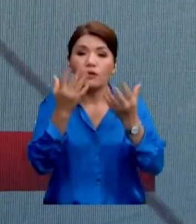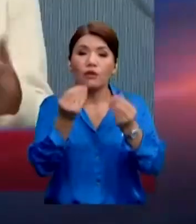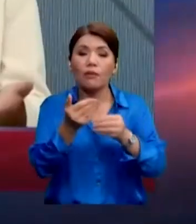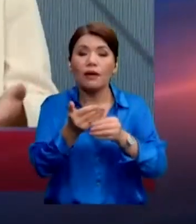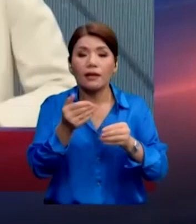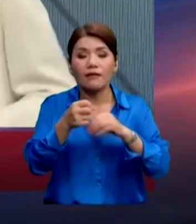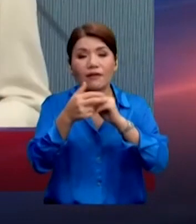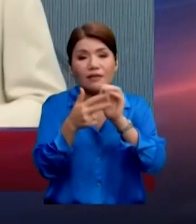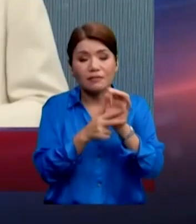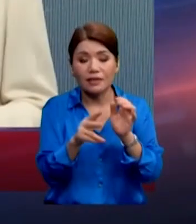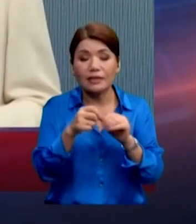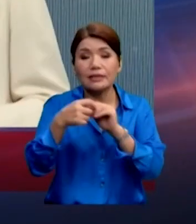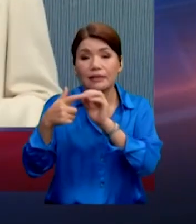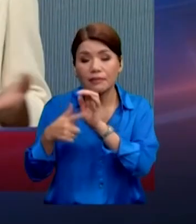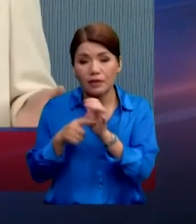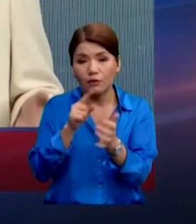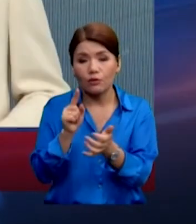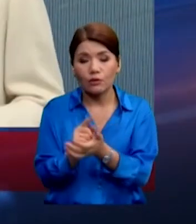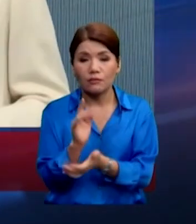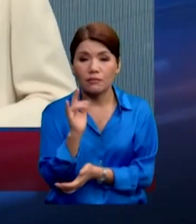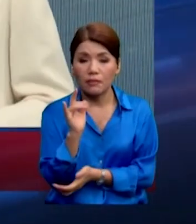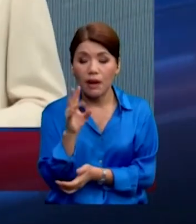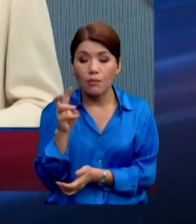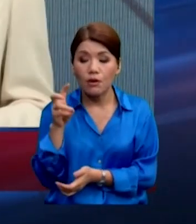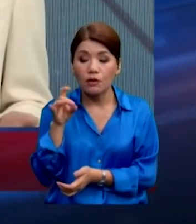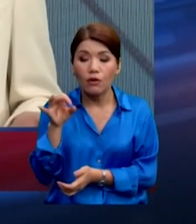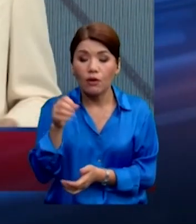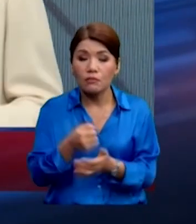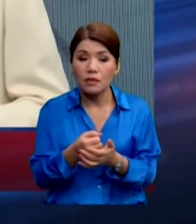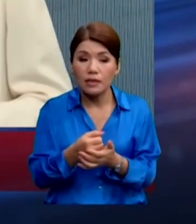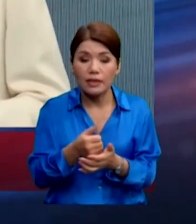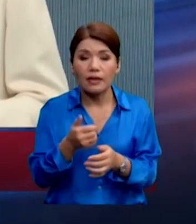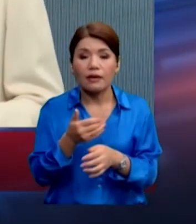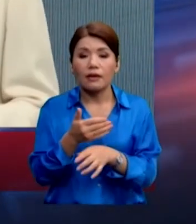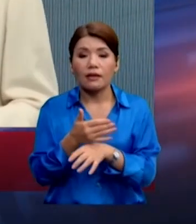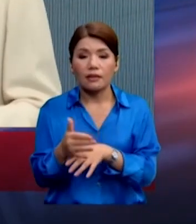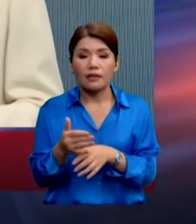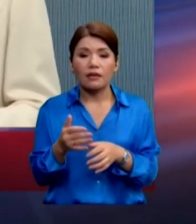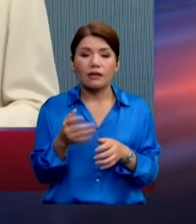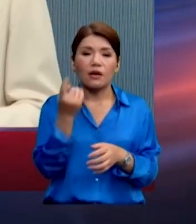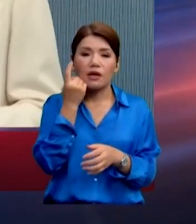ранее. Не 18 июня, а 17. Но тогда Мурадова от этой попытки отвлекла кража телефона.